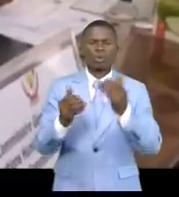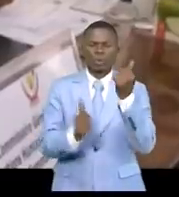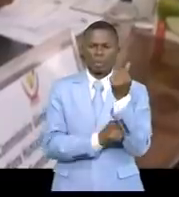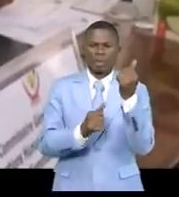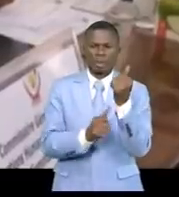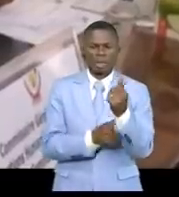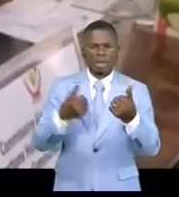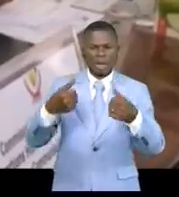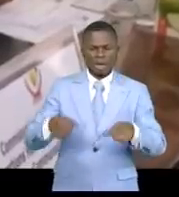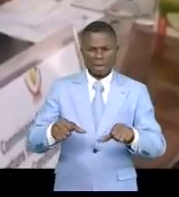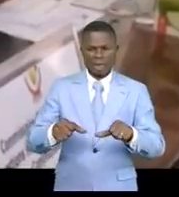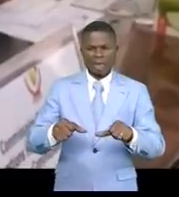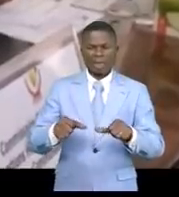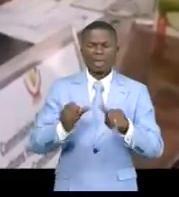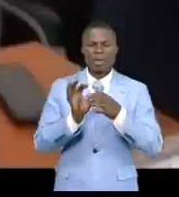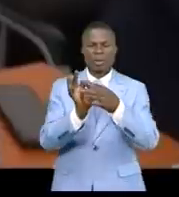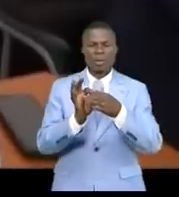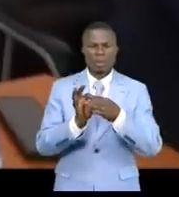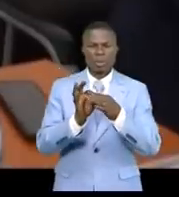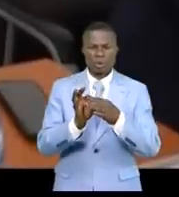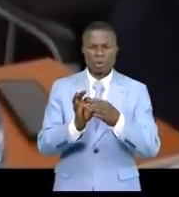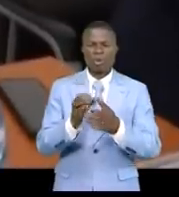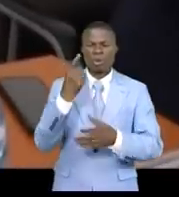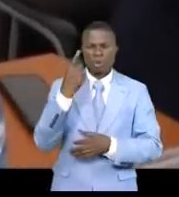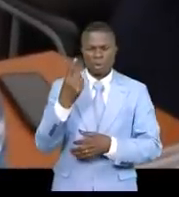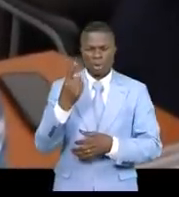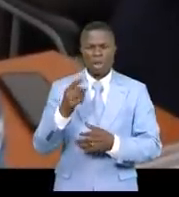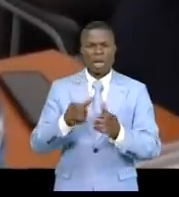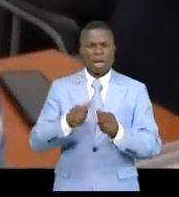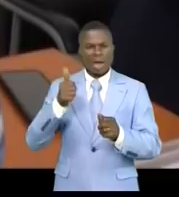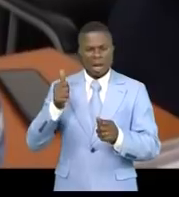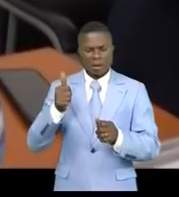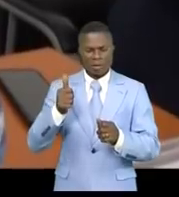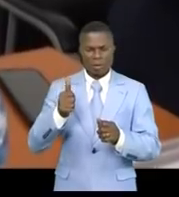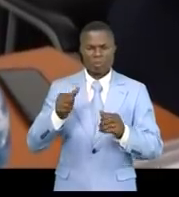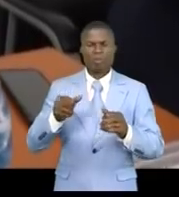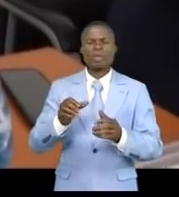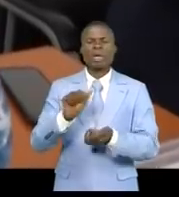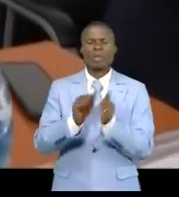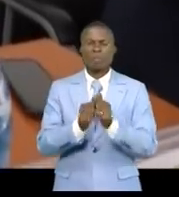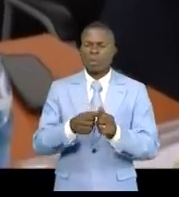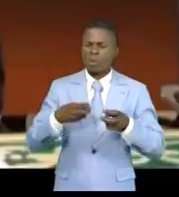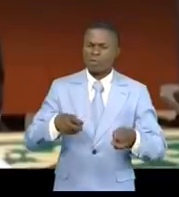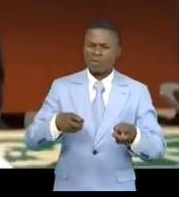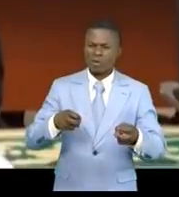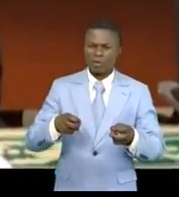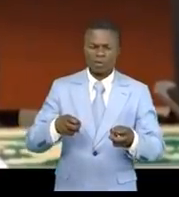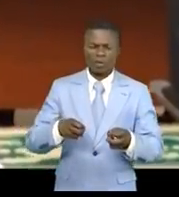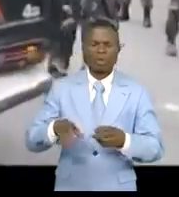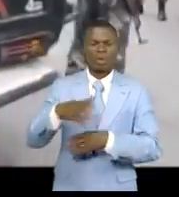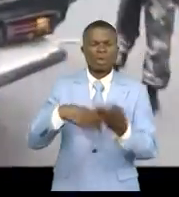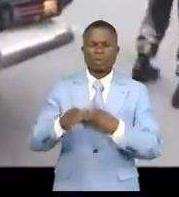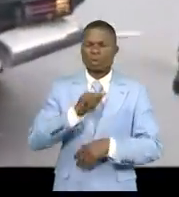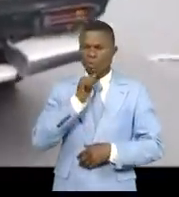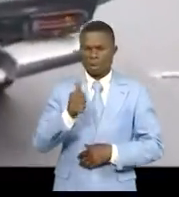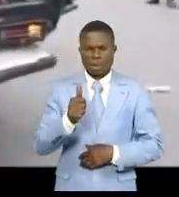a resserré les liens de cohésion et a évité de céder aux intoxications des manipulateurs. La